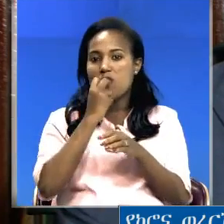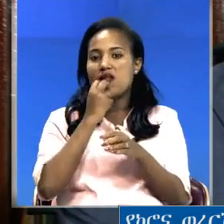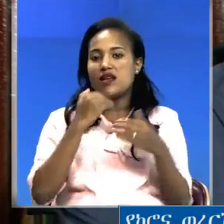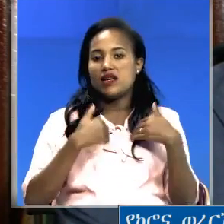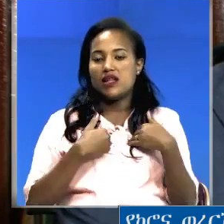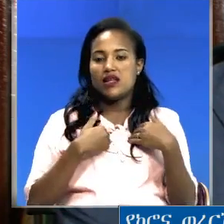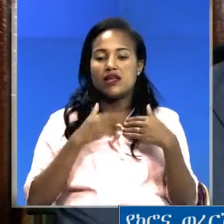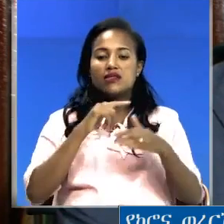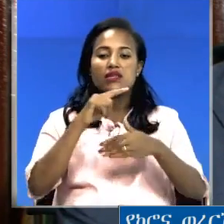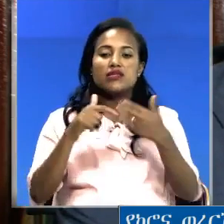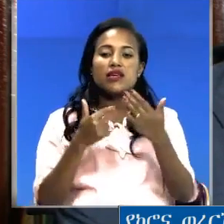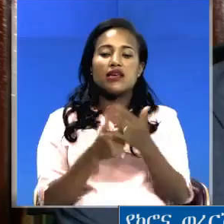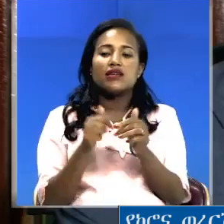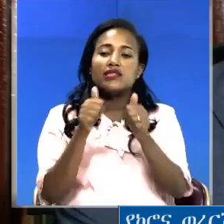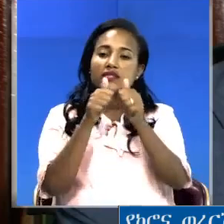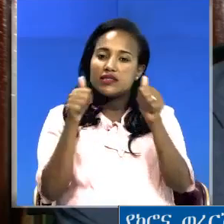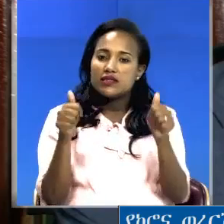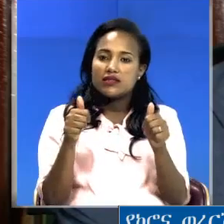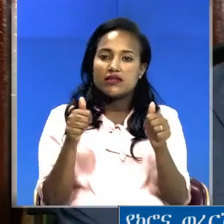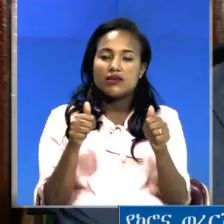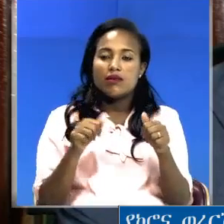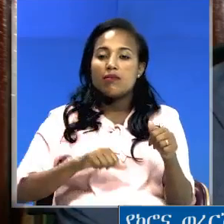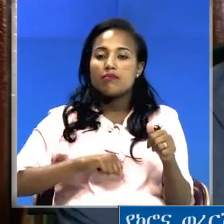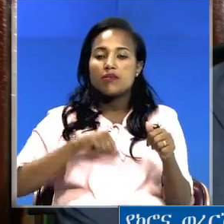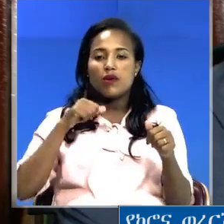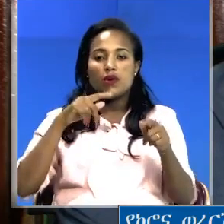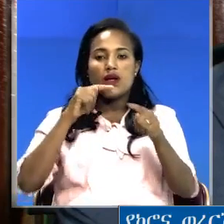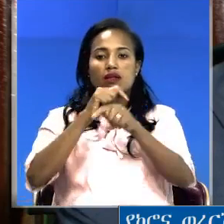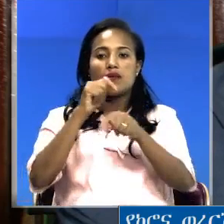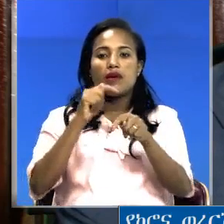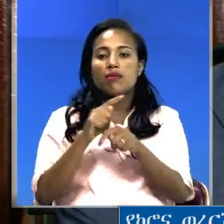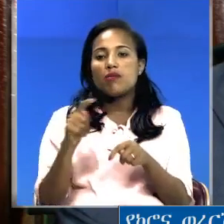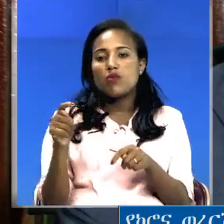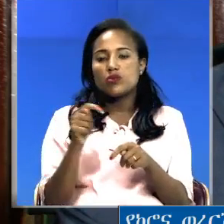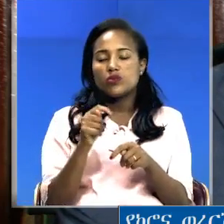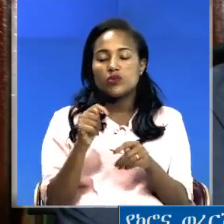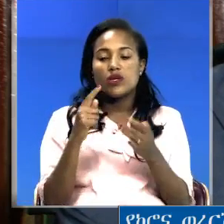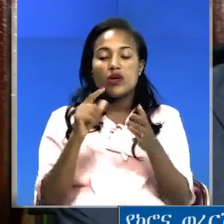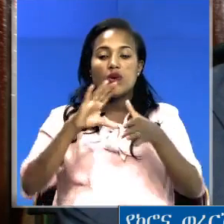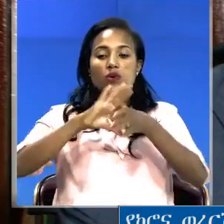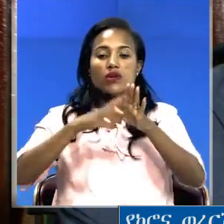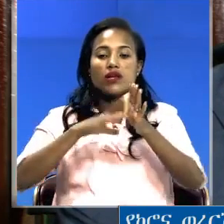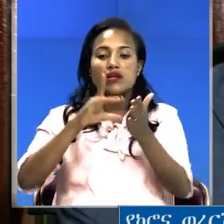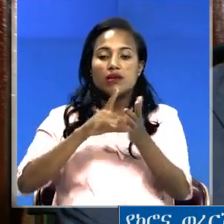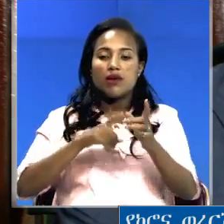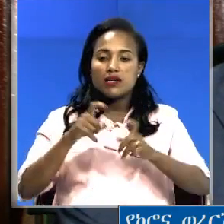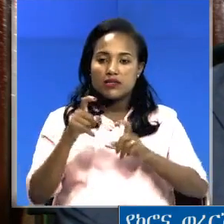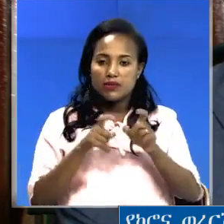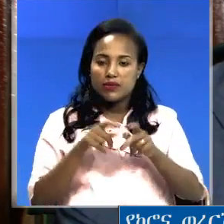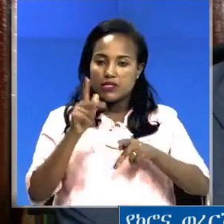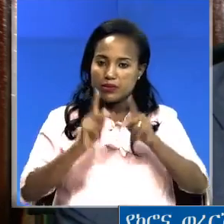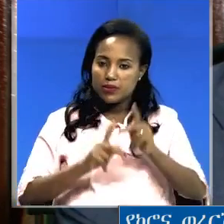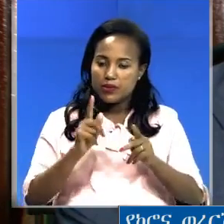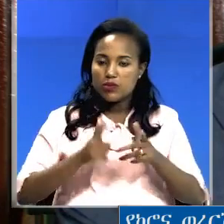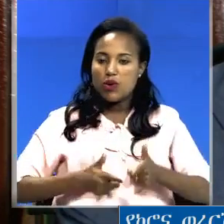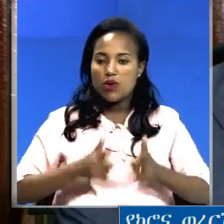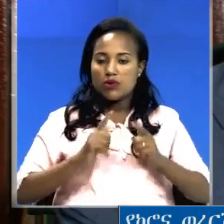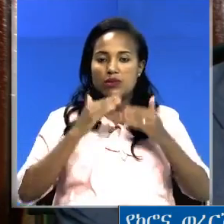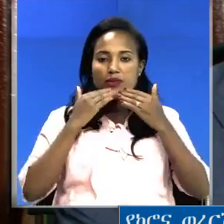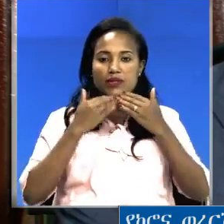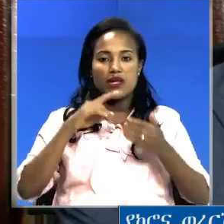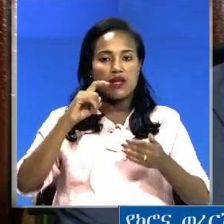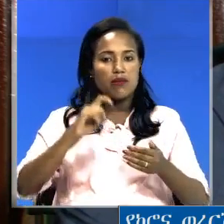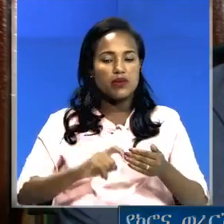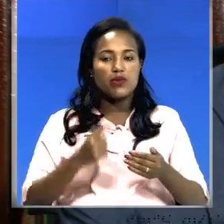ይሄ እጅግ የሚያኮራ ተግባር በመሆኑ የጎንደር ከተማ ህዝብ ነዋሪዎች ሊመሰገኑ ይገባል።